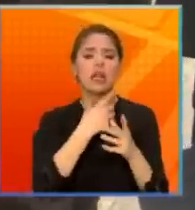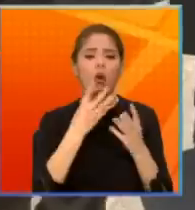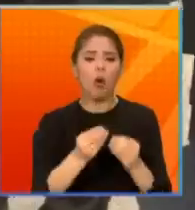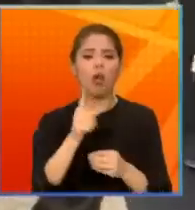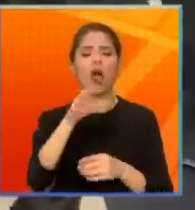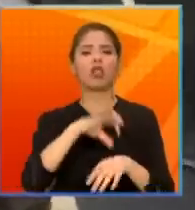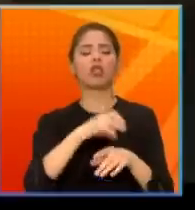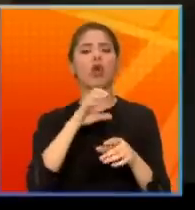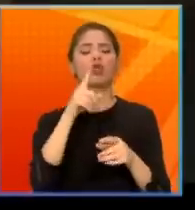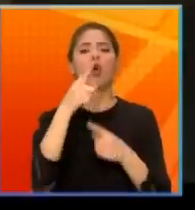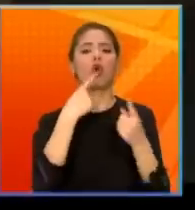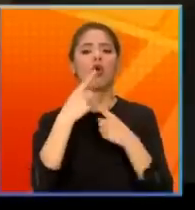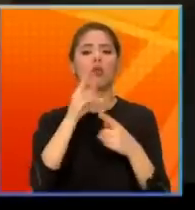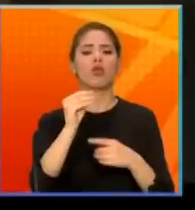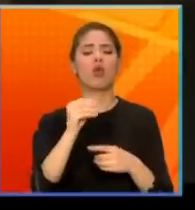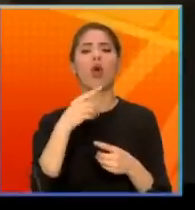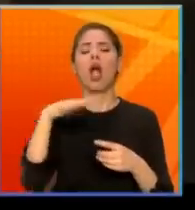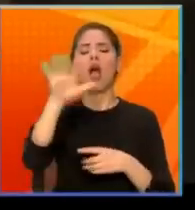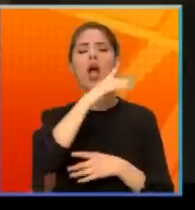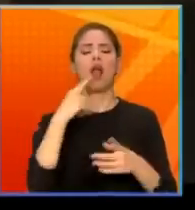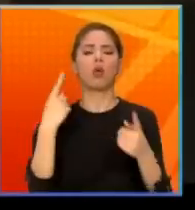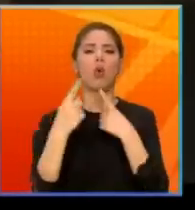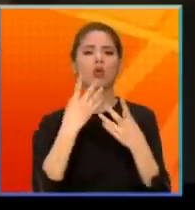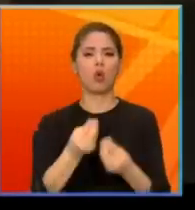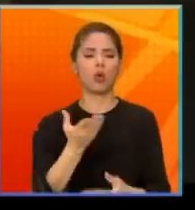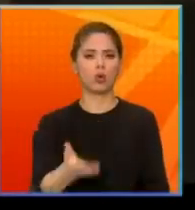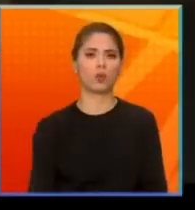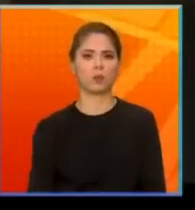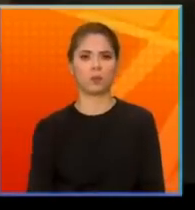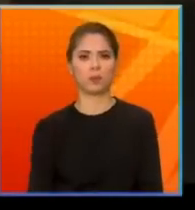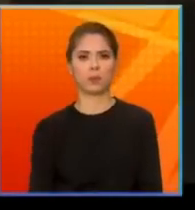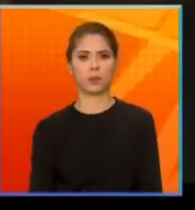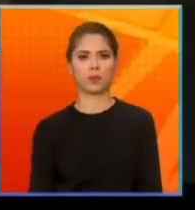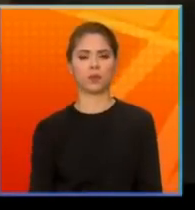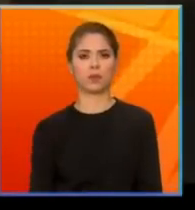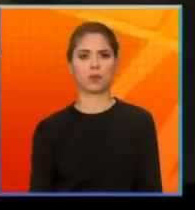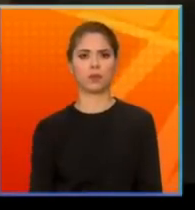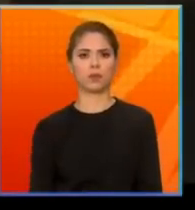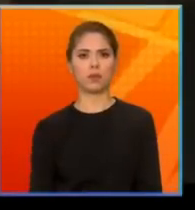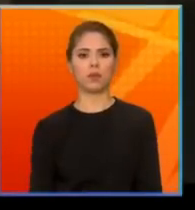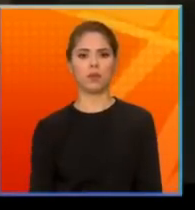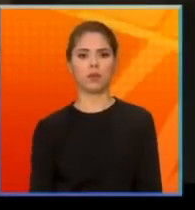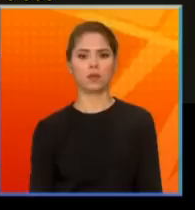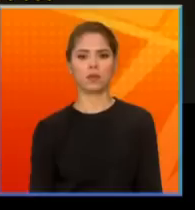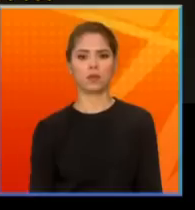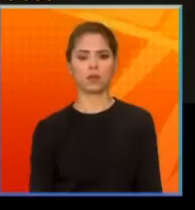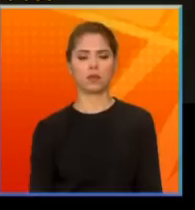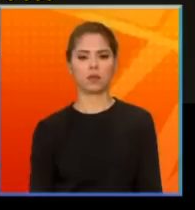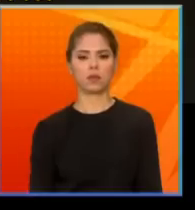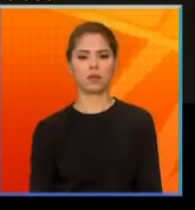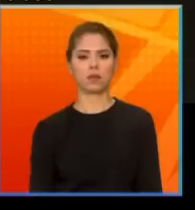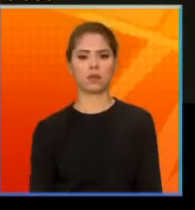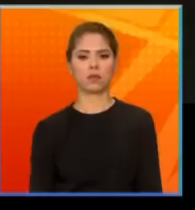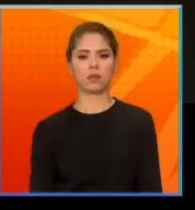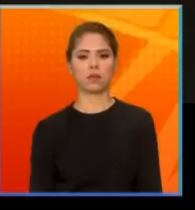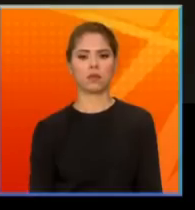sözleri çok konuşuldu. Atterrant. J'avoue que je ne comprends pas comment on a pu en arriver là, un pays comme le nôtre. Il faut que je change